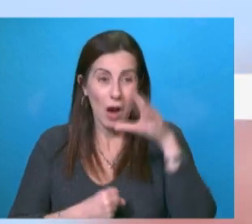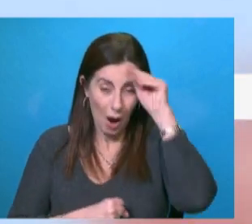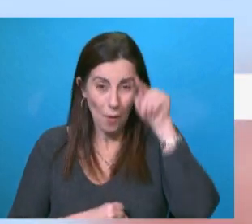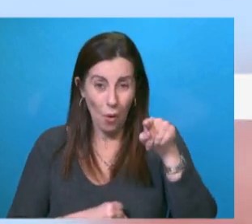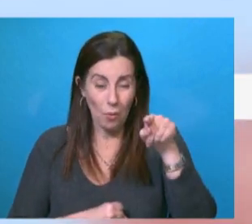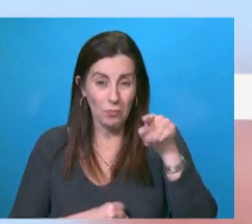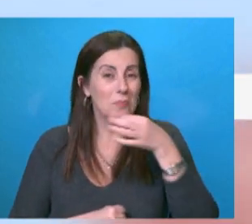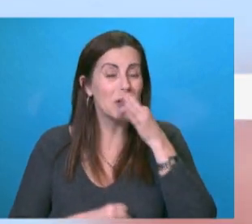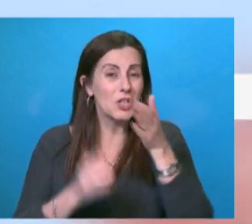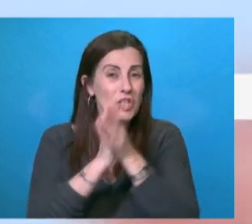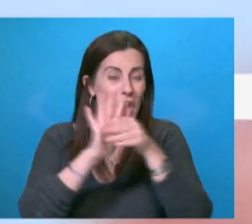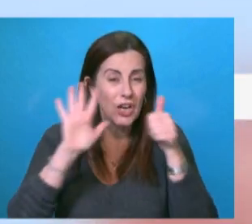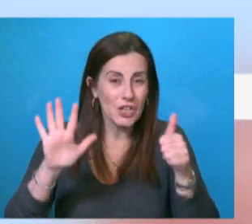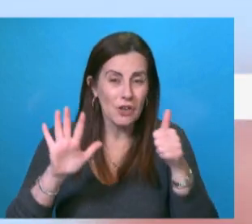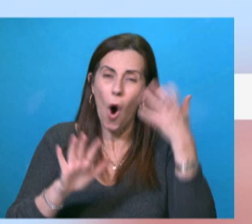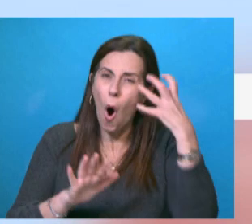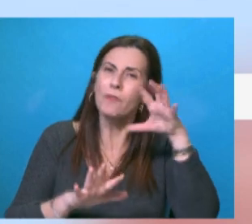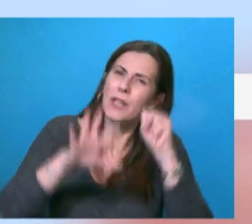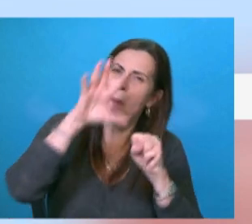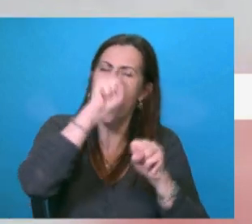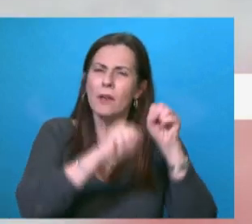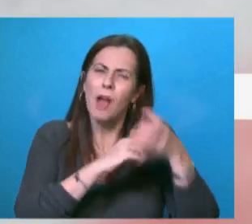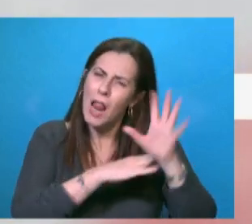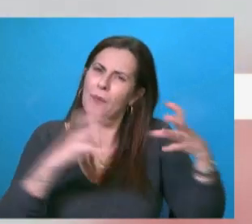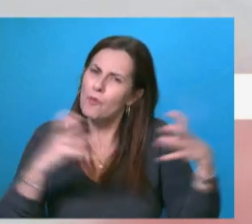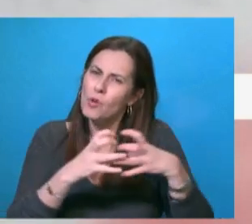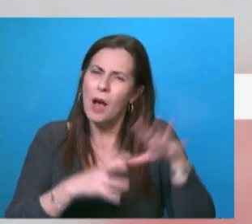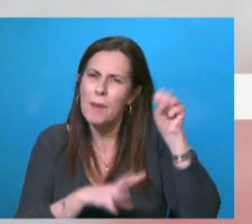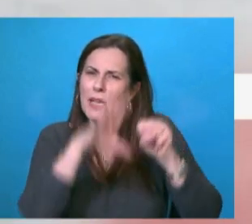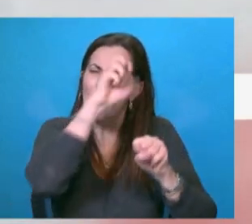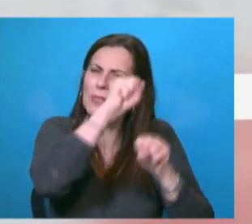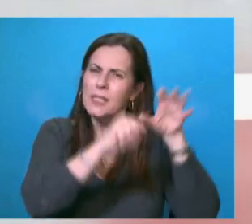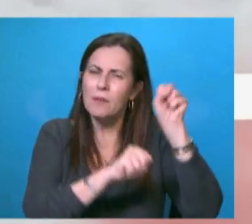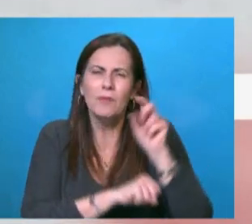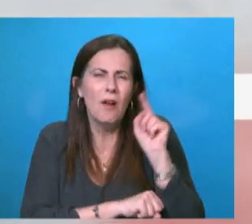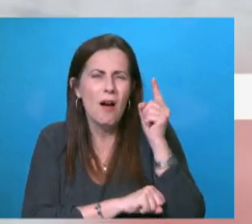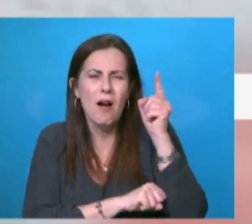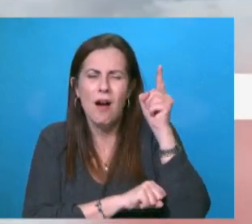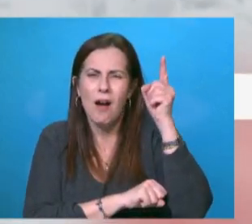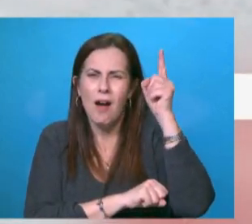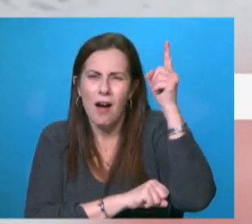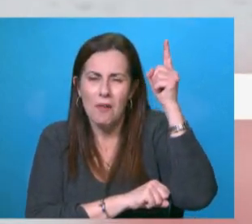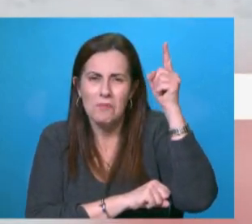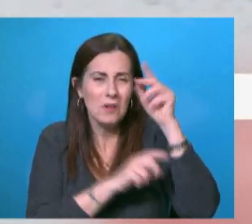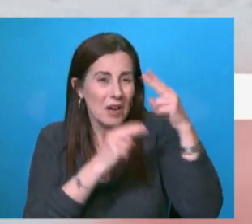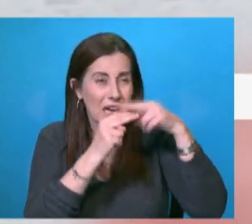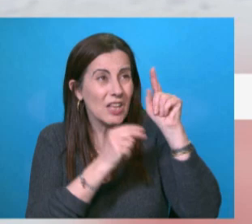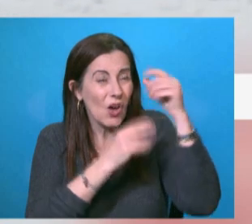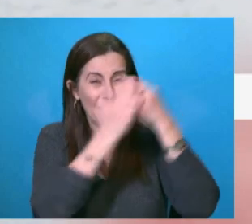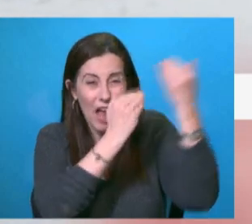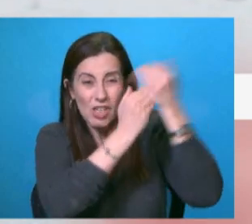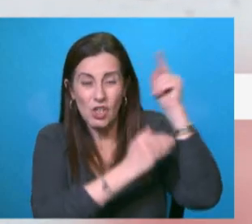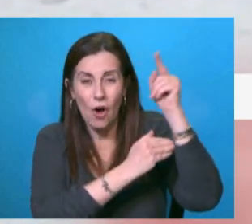בן 16, חובב טיפוס, יצא עם קבוצה של מטפסי הרים להעפיל לפסגת ההר. מרחק קצר מהפסגה הוא